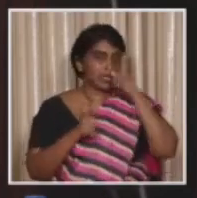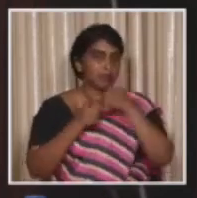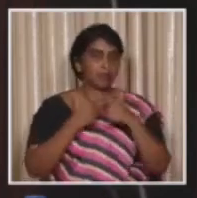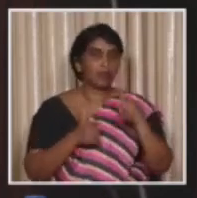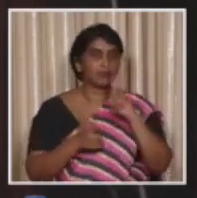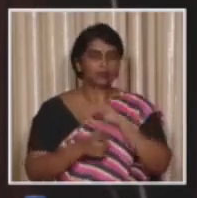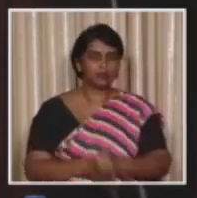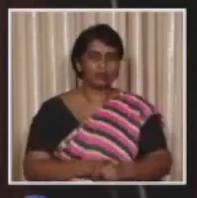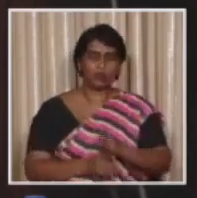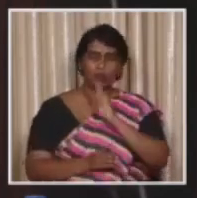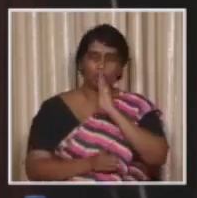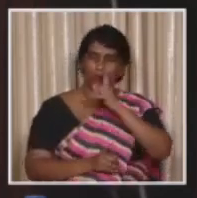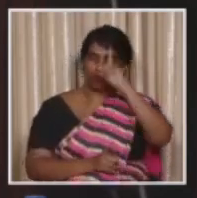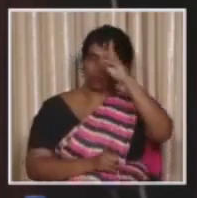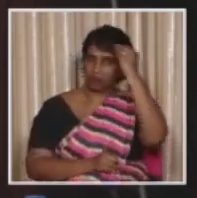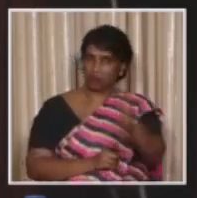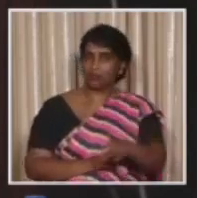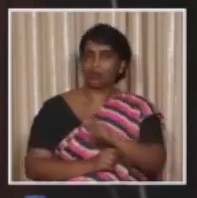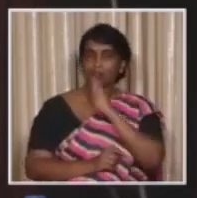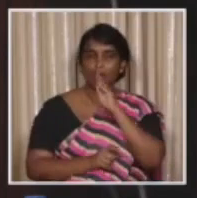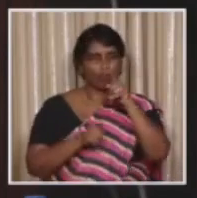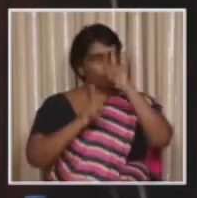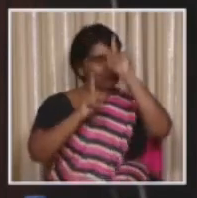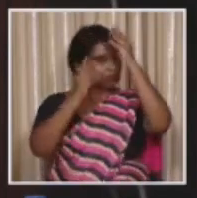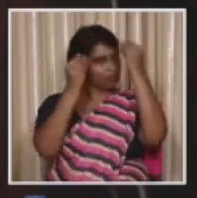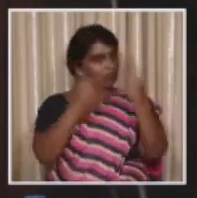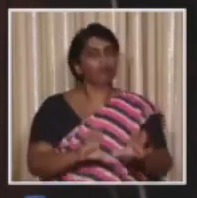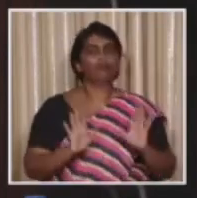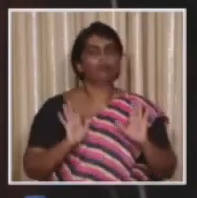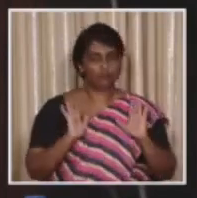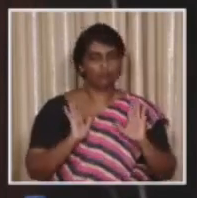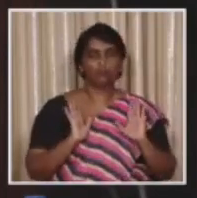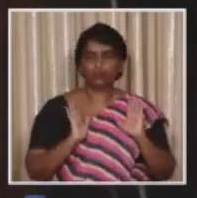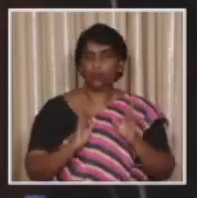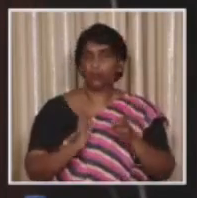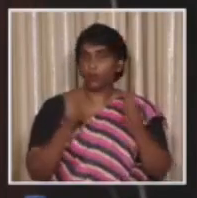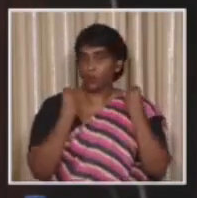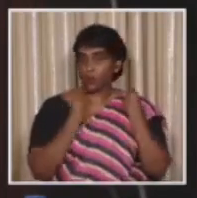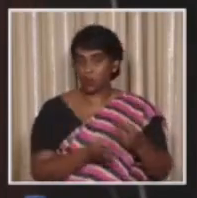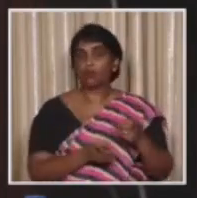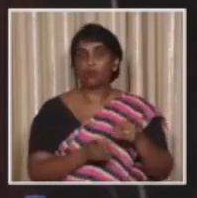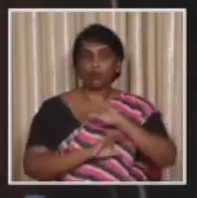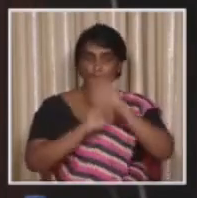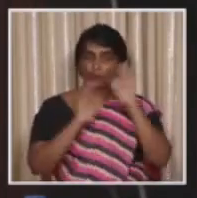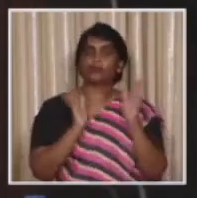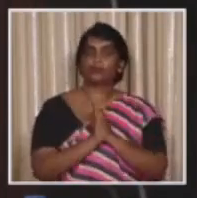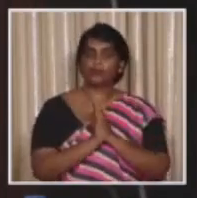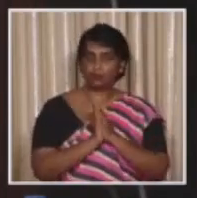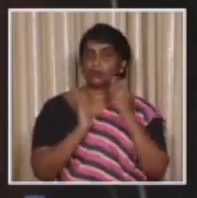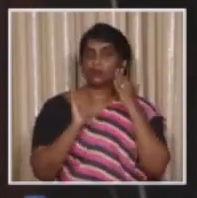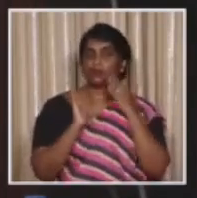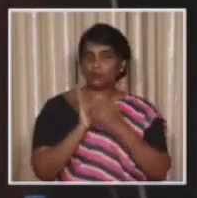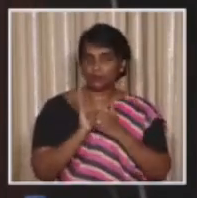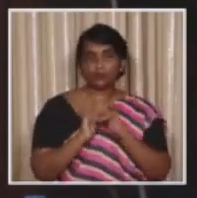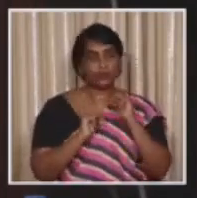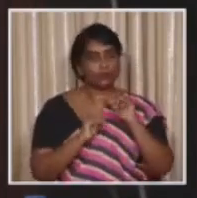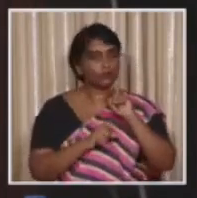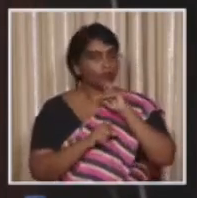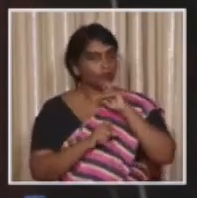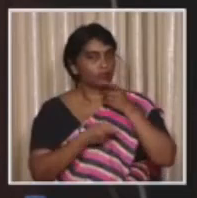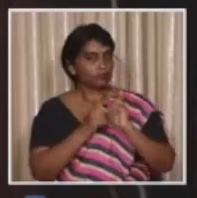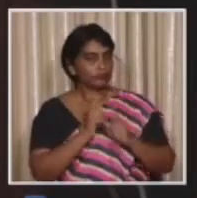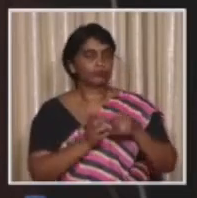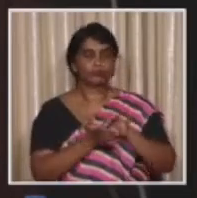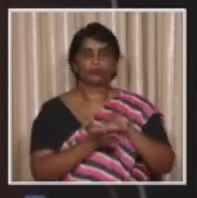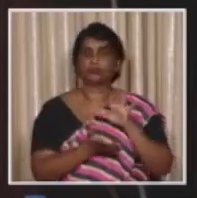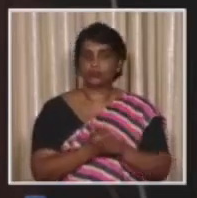සහ ගහන අපරාධ මේ ආත්මේ පරිසම් දෙන අපරාධ මේ අපරාධ වංචා සියල්ල පිළිබඳව යම් මිනිස්සයක් නිශ්චයක් සිද්ධ